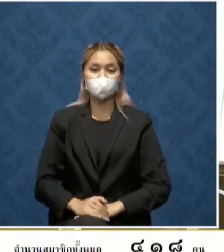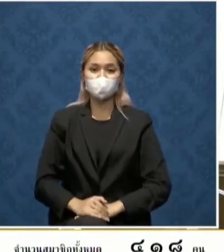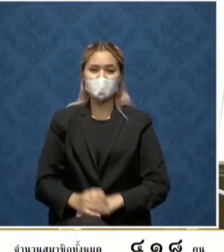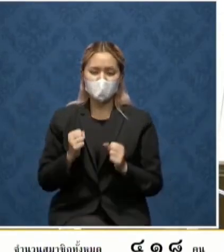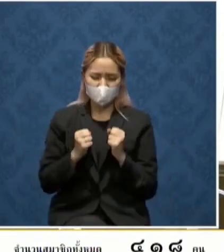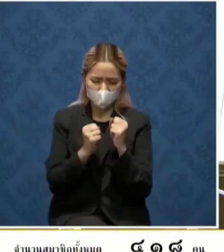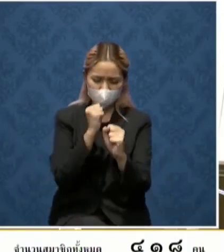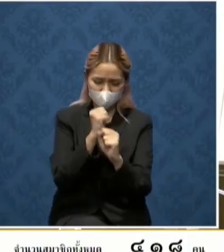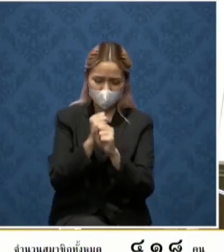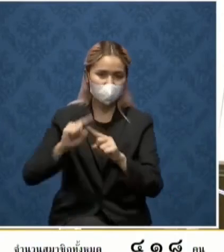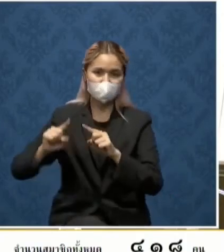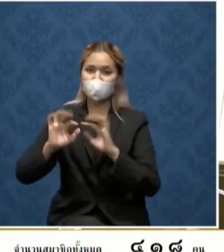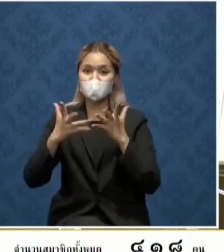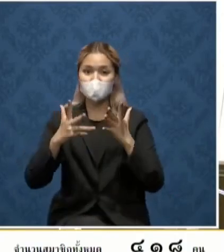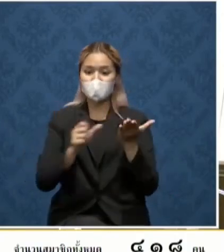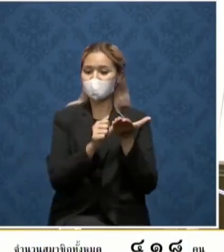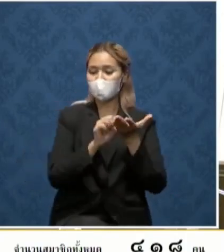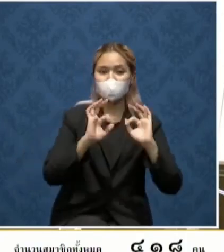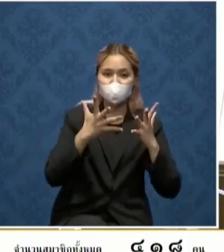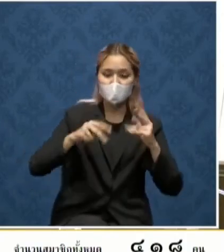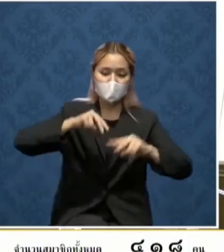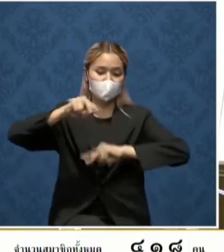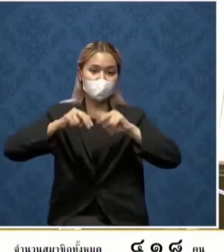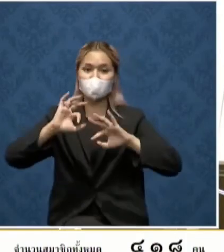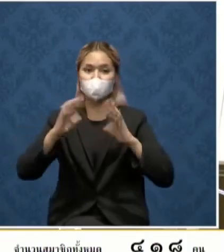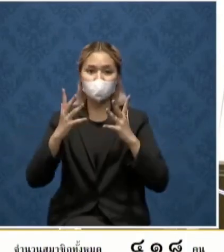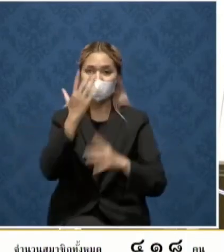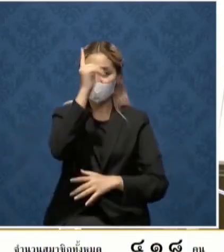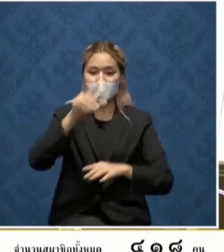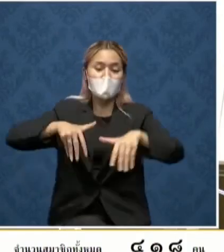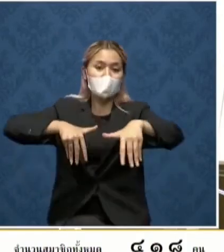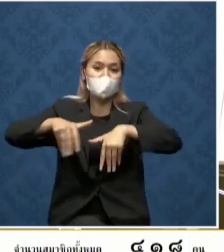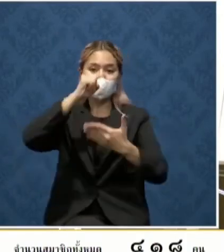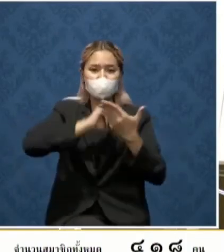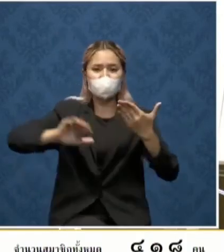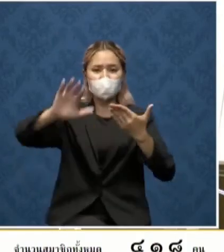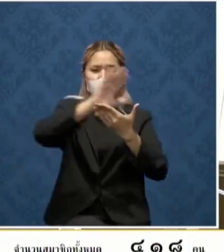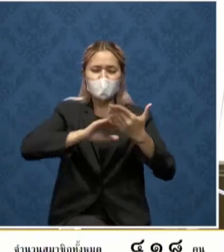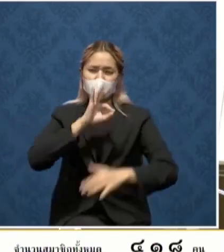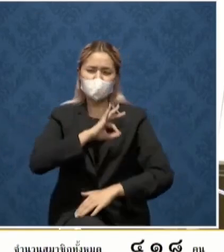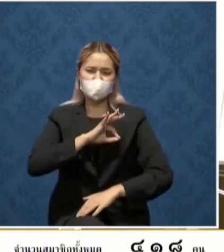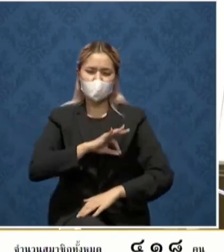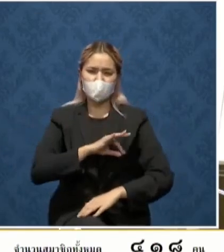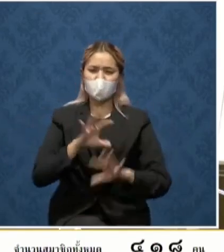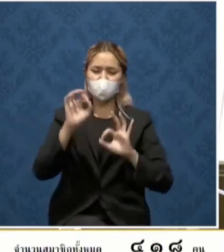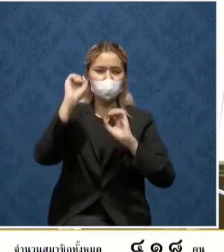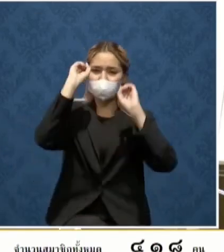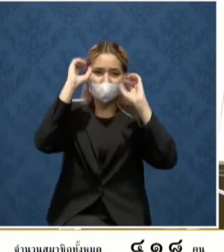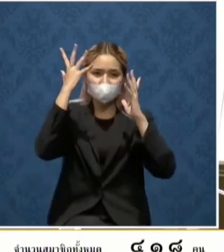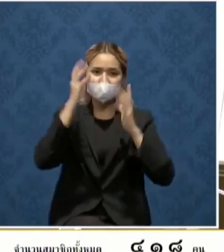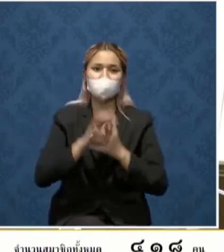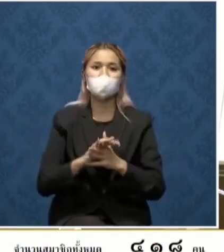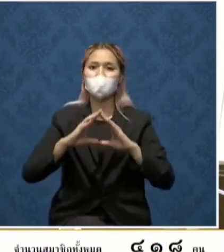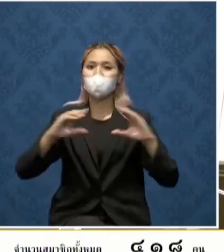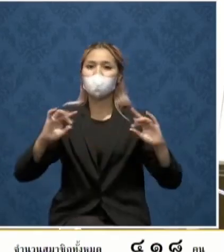คามพยายามทจะแกช่ายตลดสอบหรือทำให้ประชาชนคลายข้อสงสัย ไม่มีเลยครับ